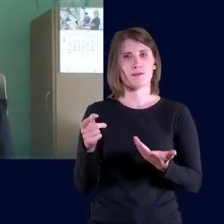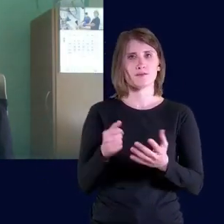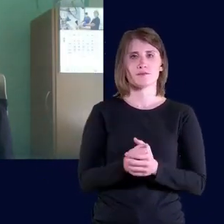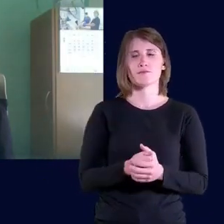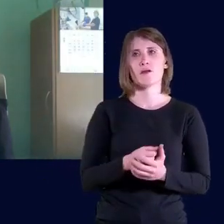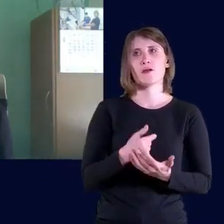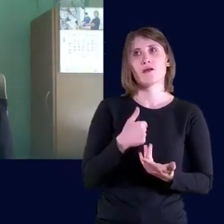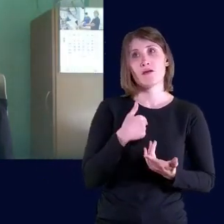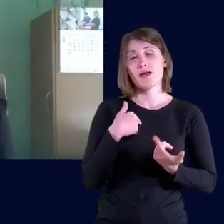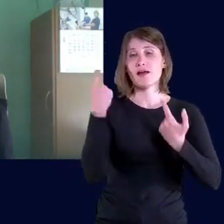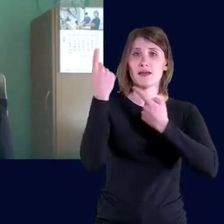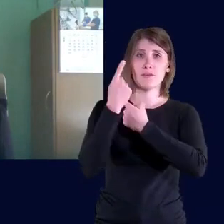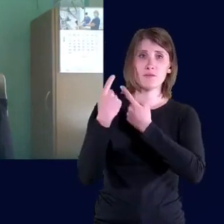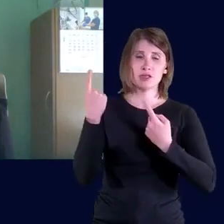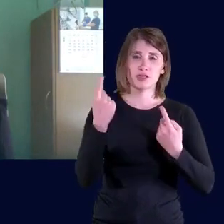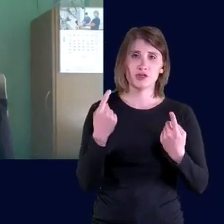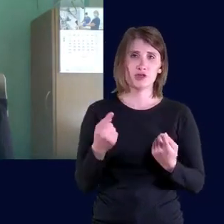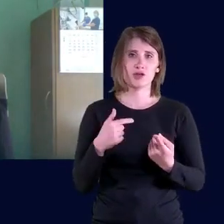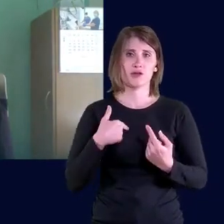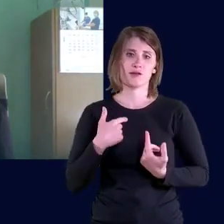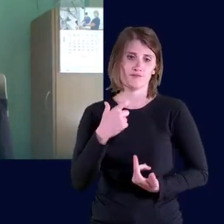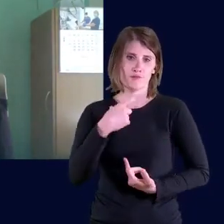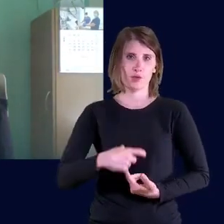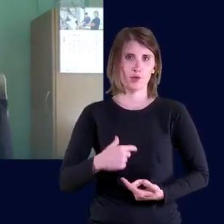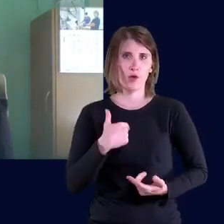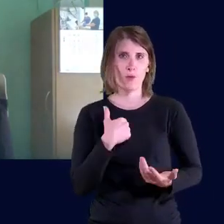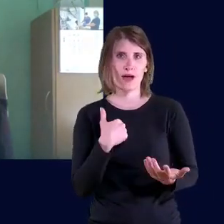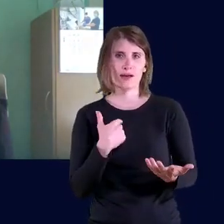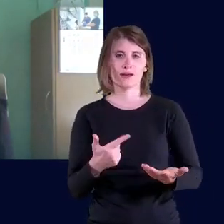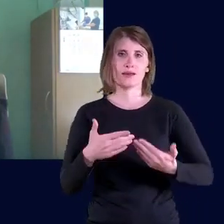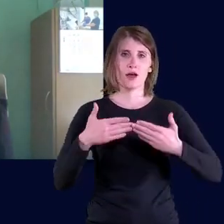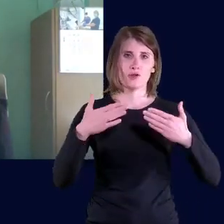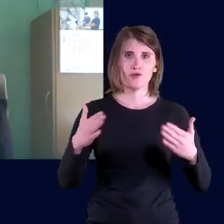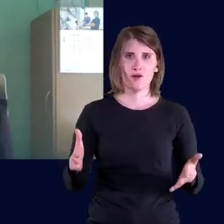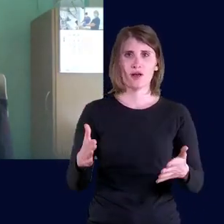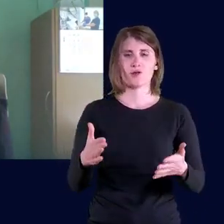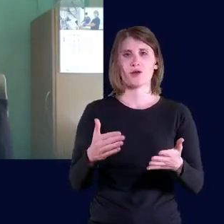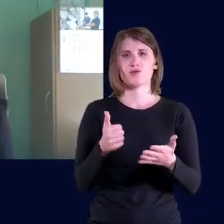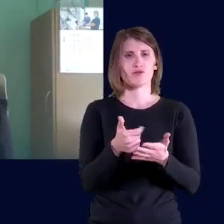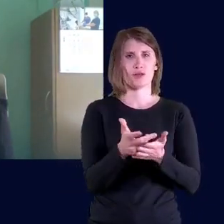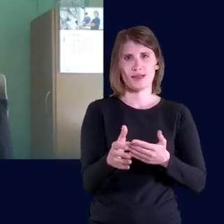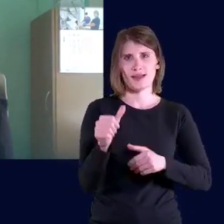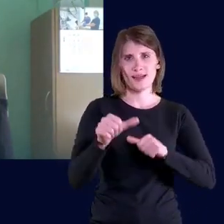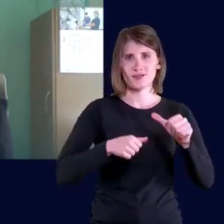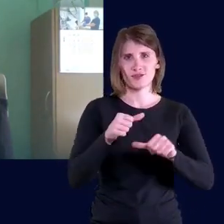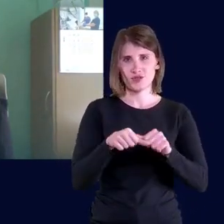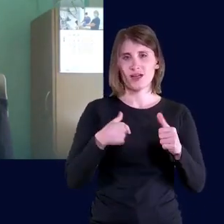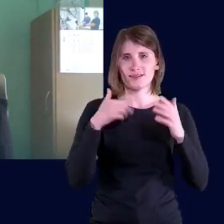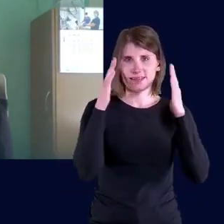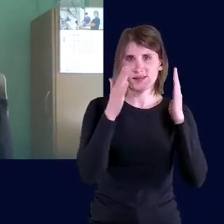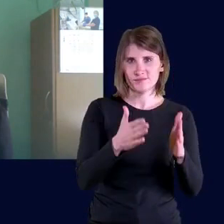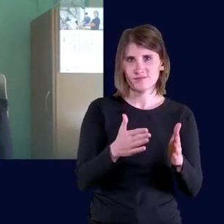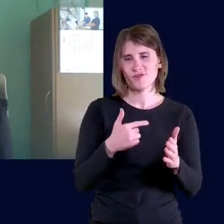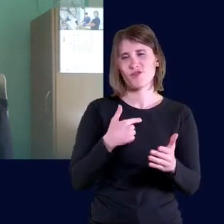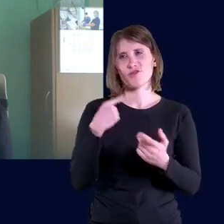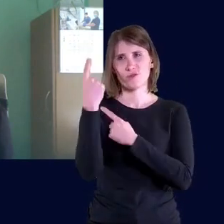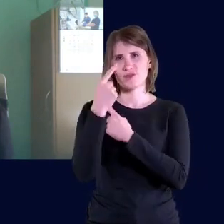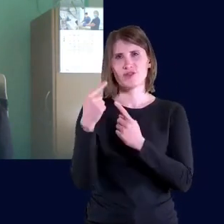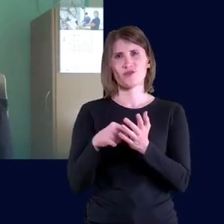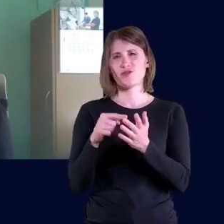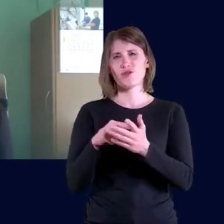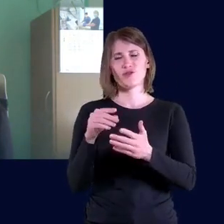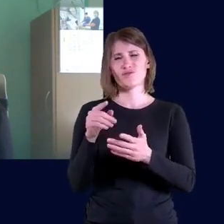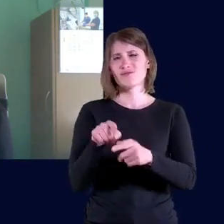mojej perspektywy czyli takiej osoby która się zajmuje otwartością Od kilkunastu lat to tak zdecydowanie za jest